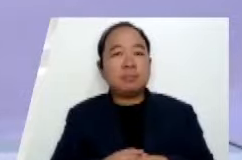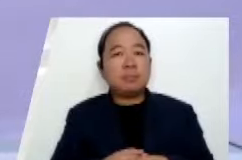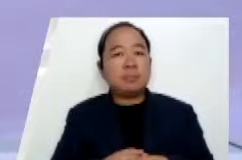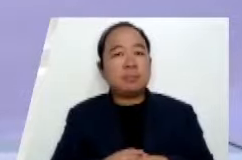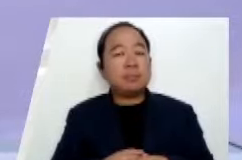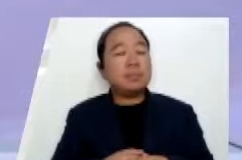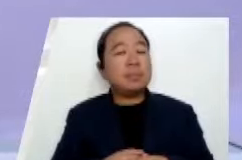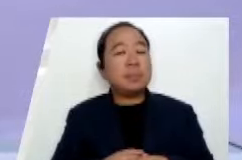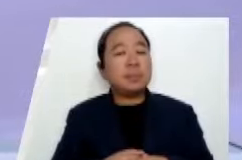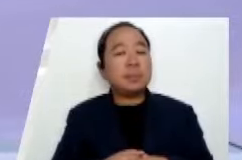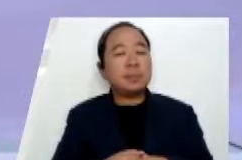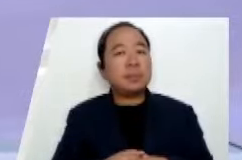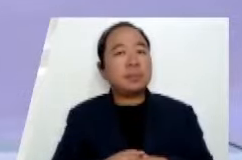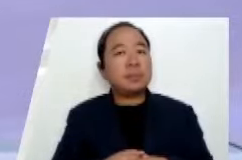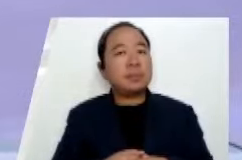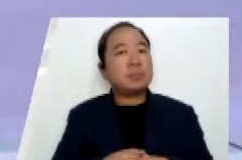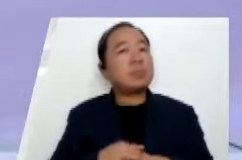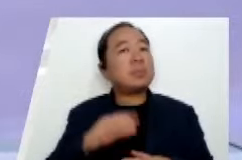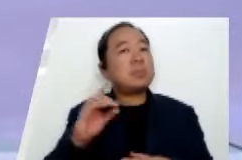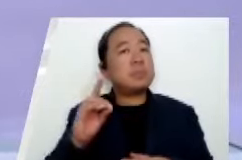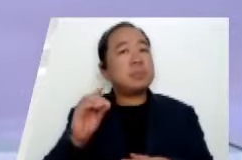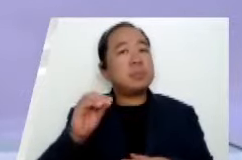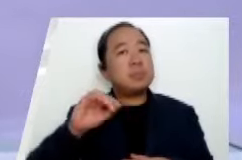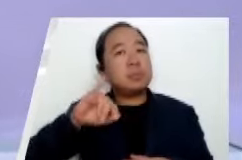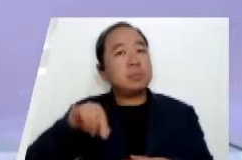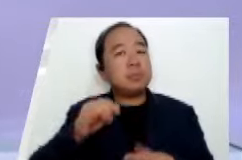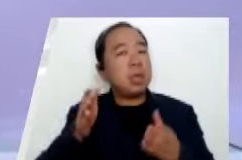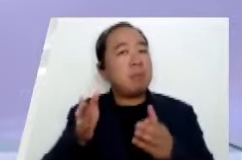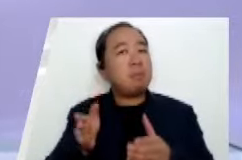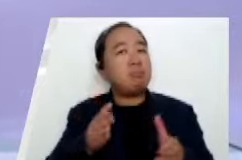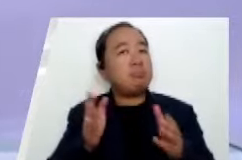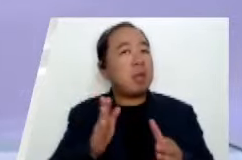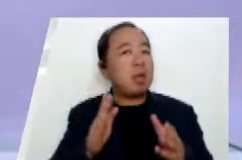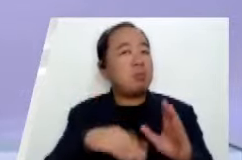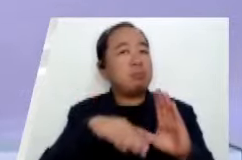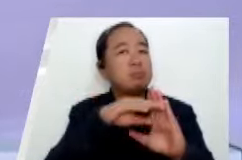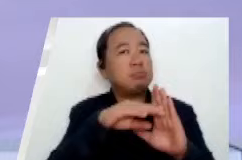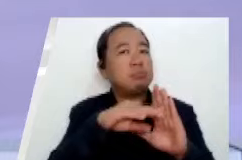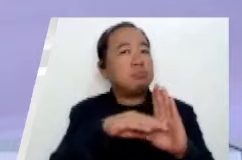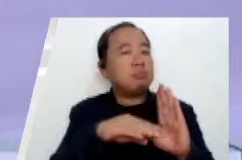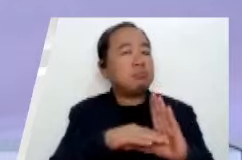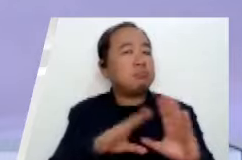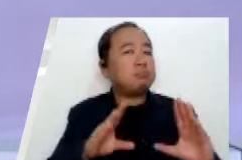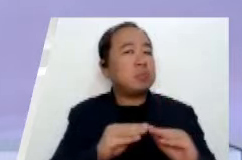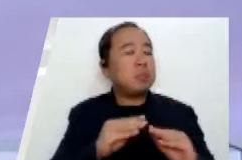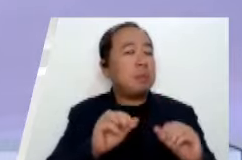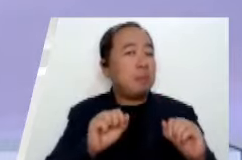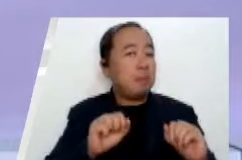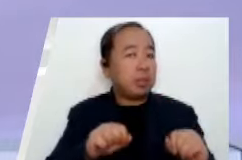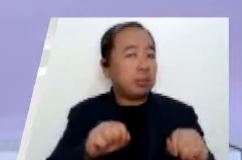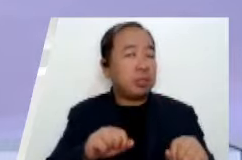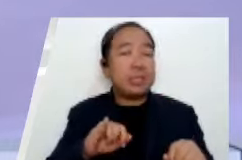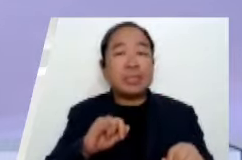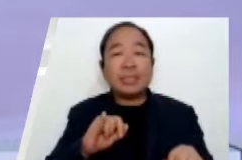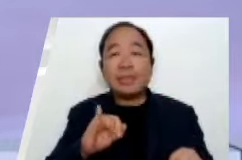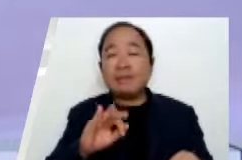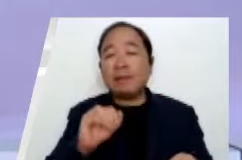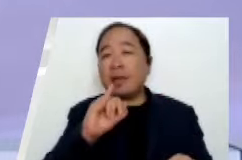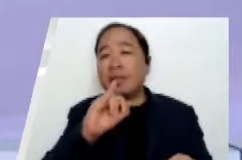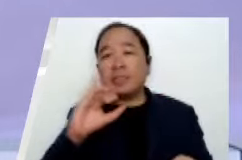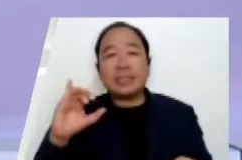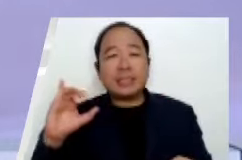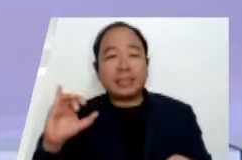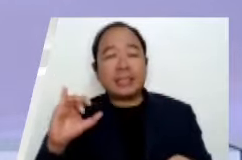Naghahanda ang Justice Department ng briefer para sa Pangulo sa mga posibleng senaryo kung mag-issue ang ICC ng warrant kaugnay sa Duterte drug